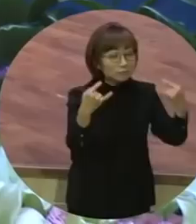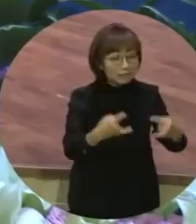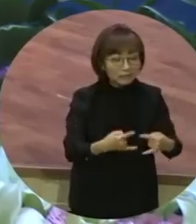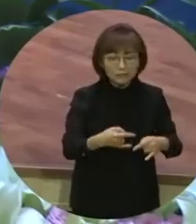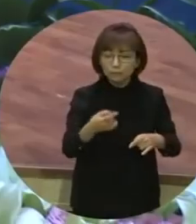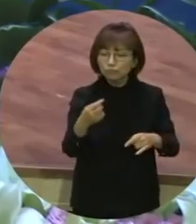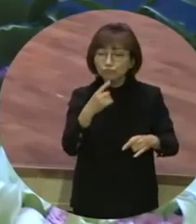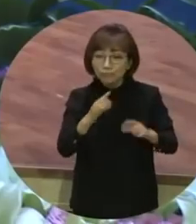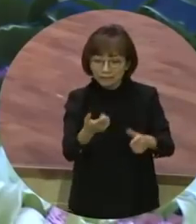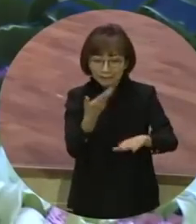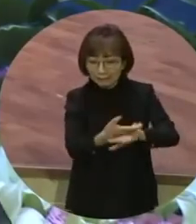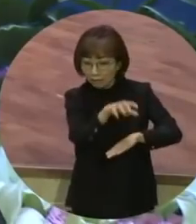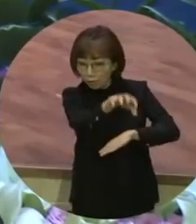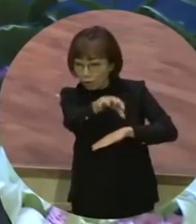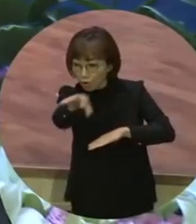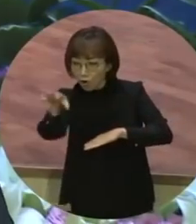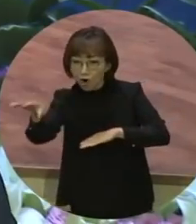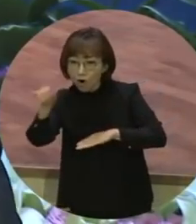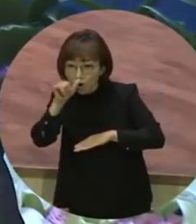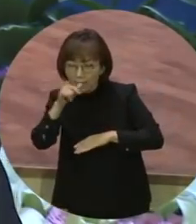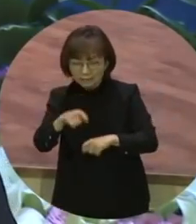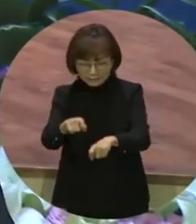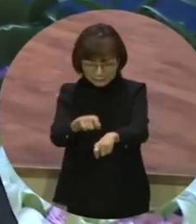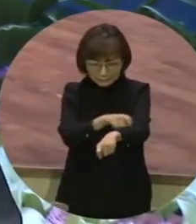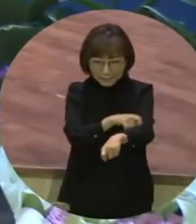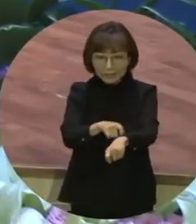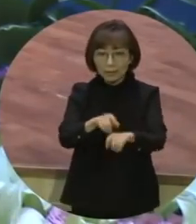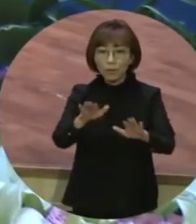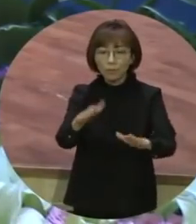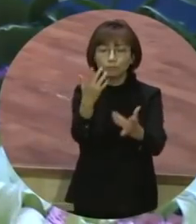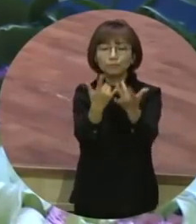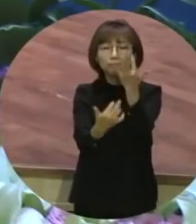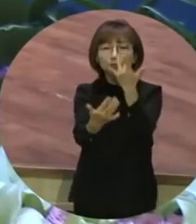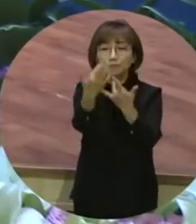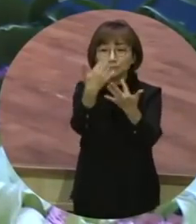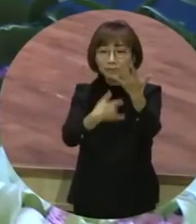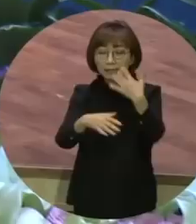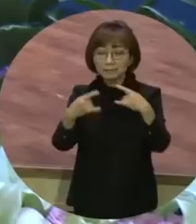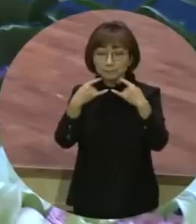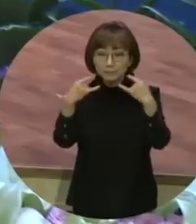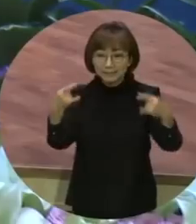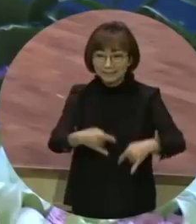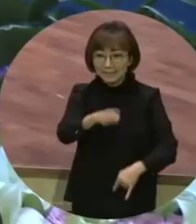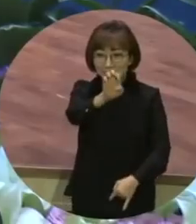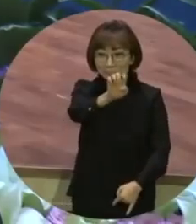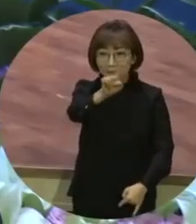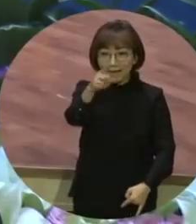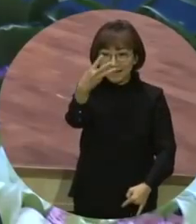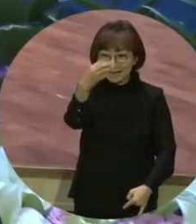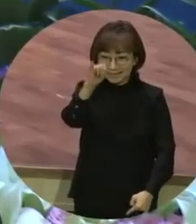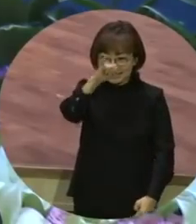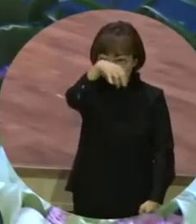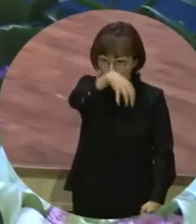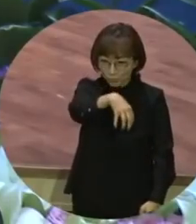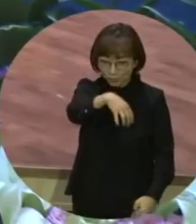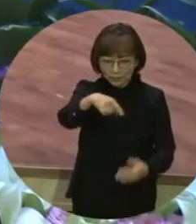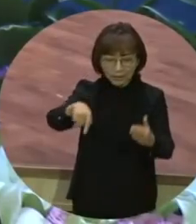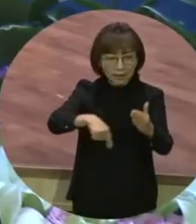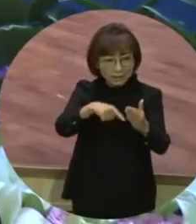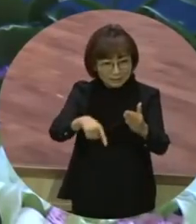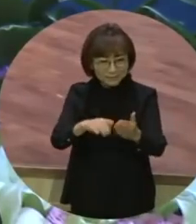있는데, 파리 특별히 이번에 불탄 이 성당 안에는 예수님이